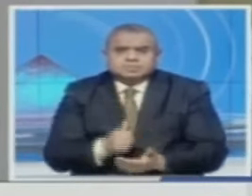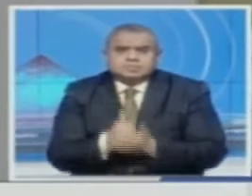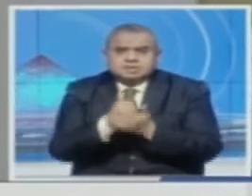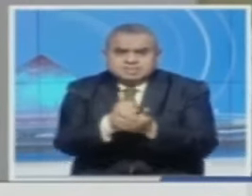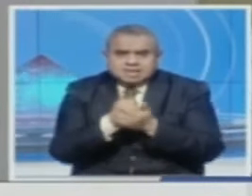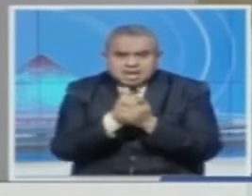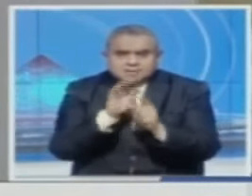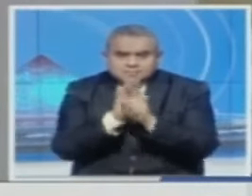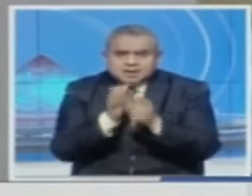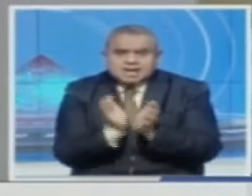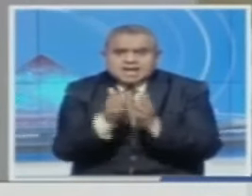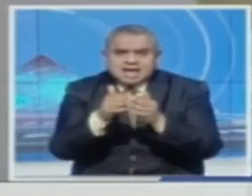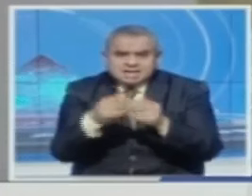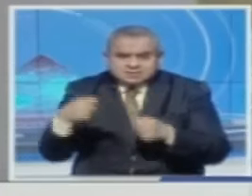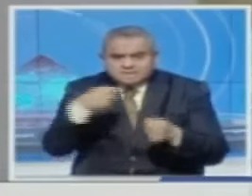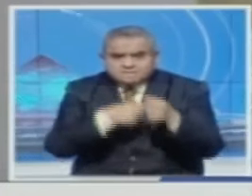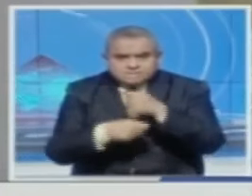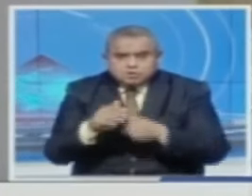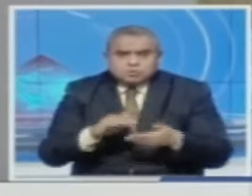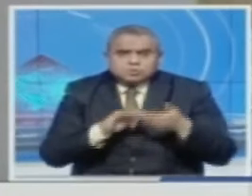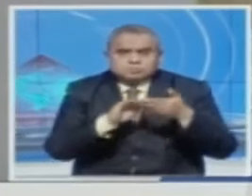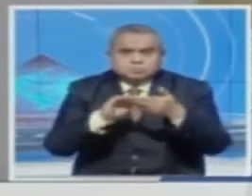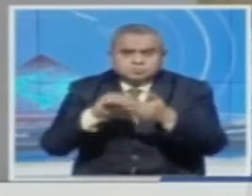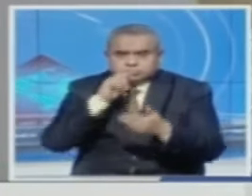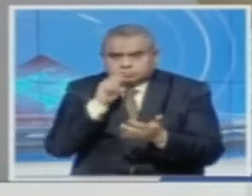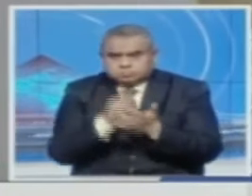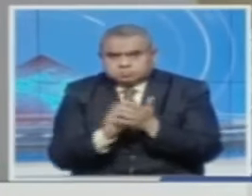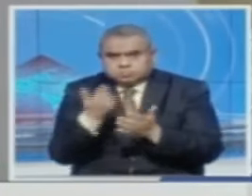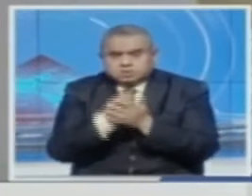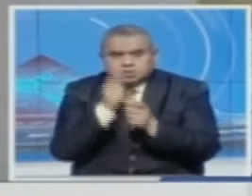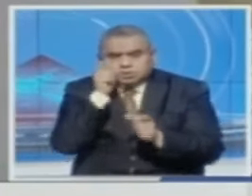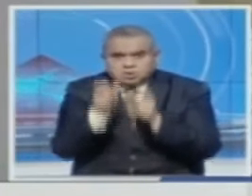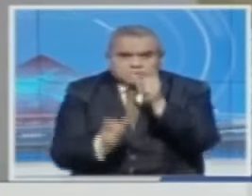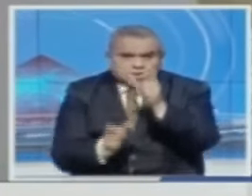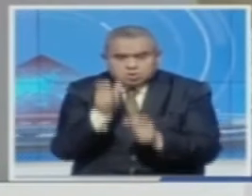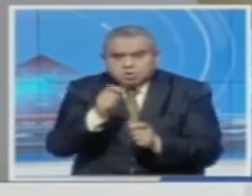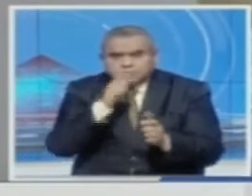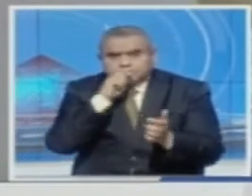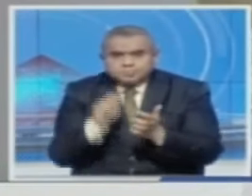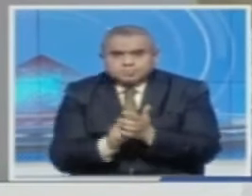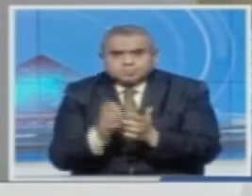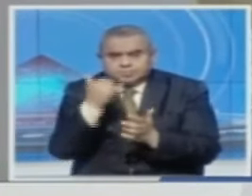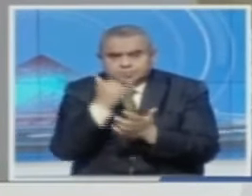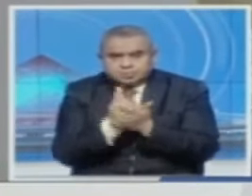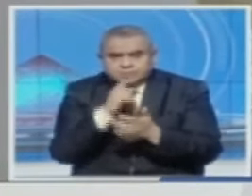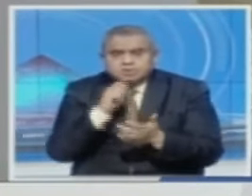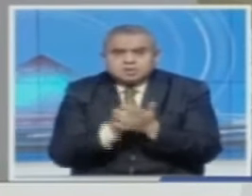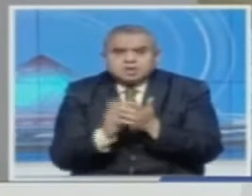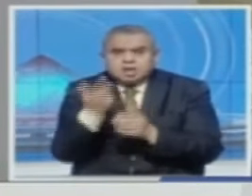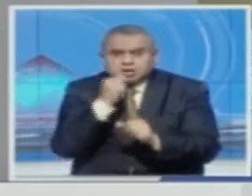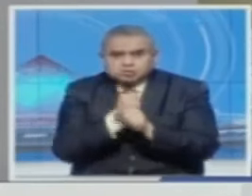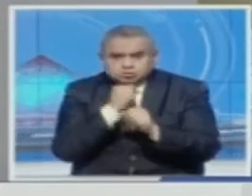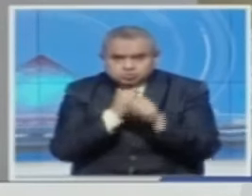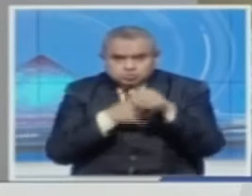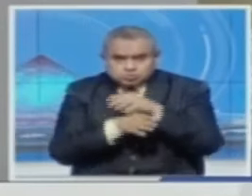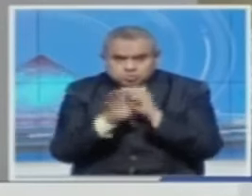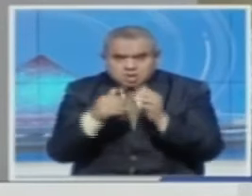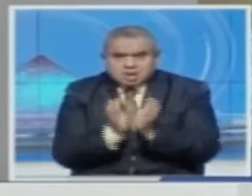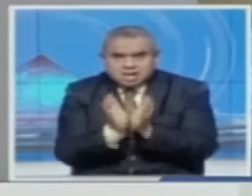من الناحية المادية والإعلامية أن يكون للأشخاص الحقيقيين وليس الاعتباريين فقط الحق